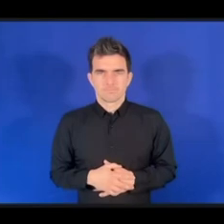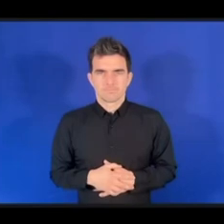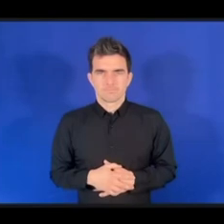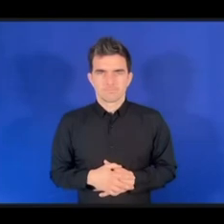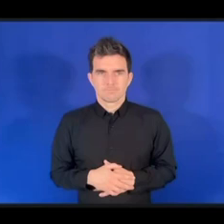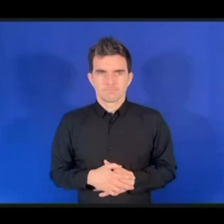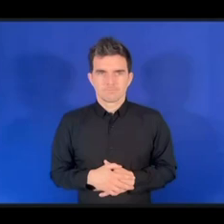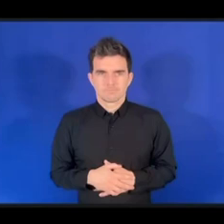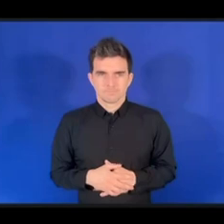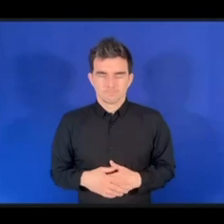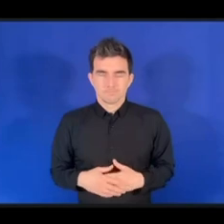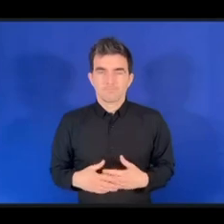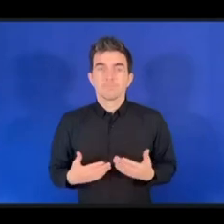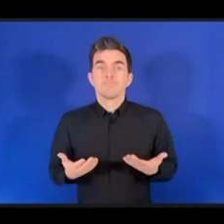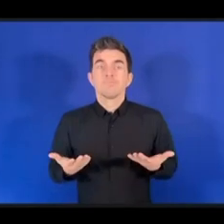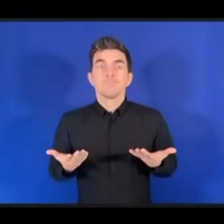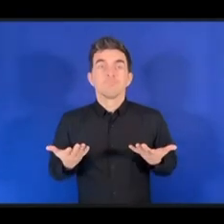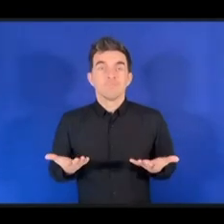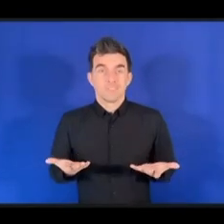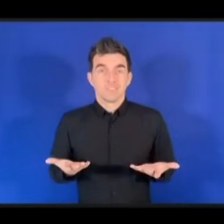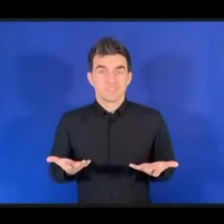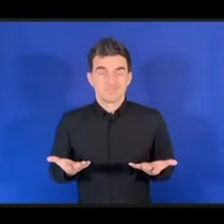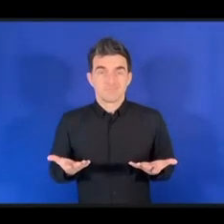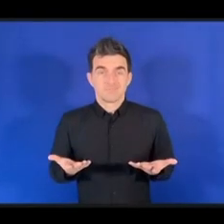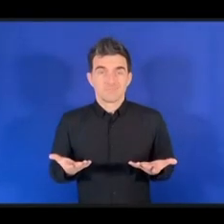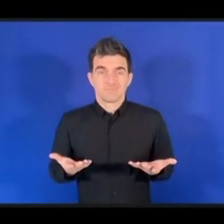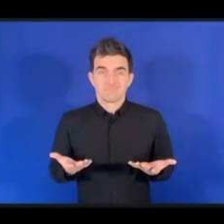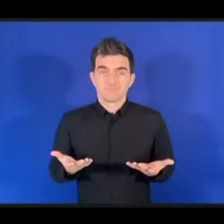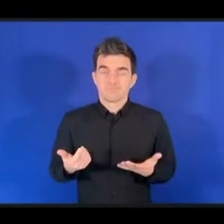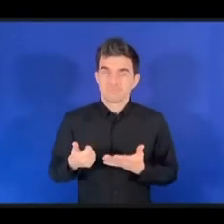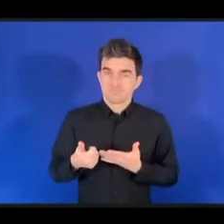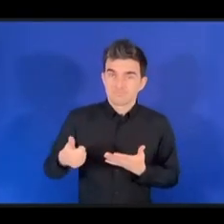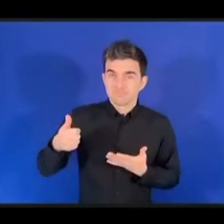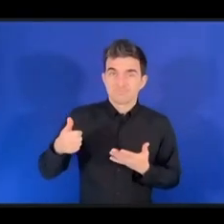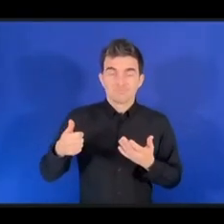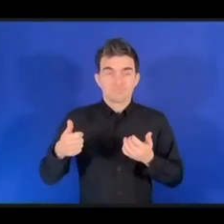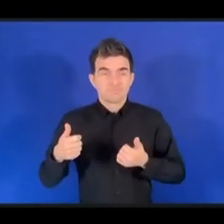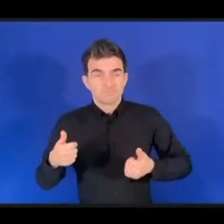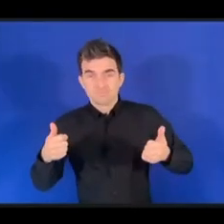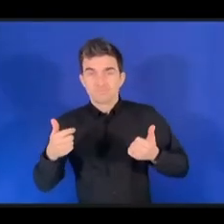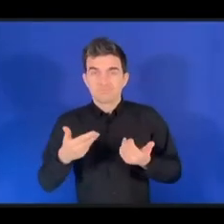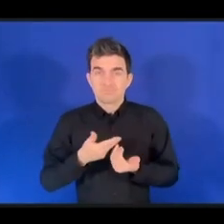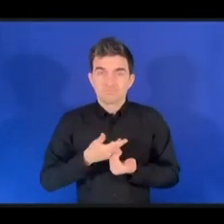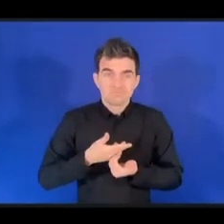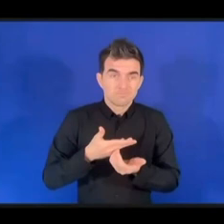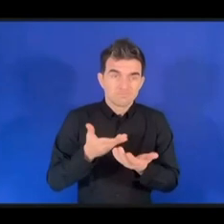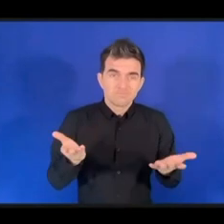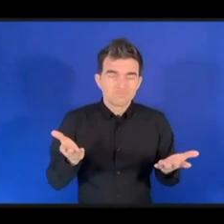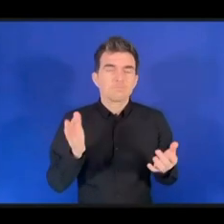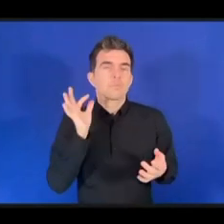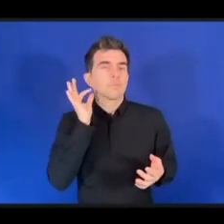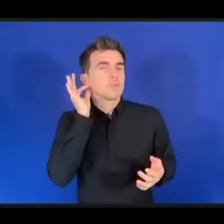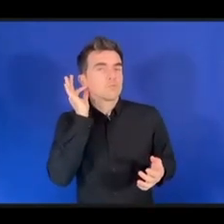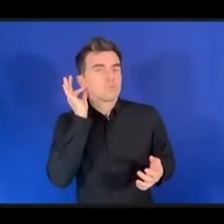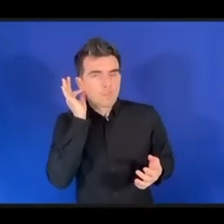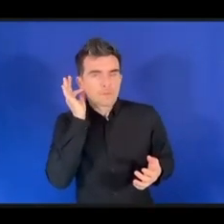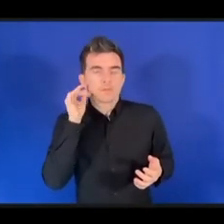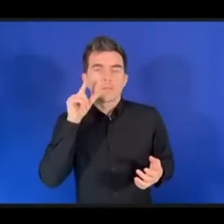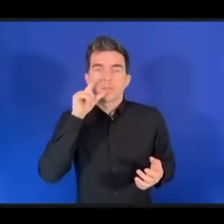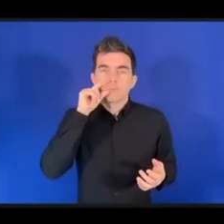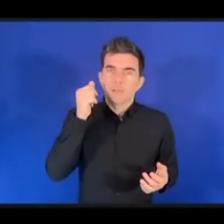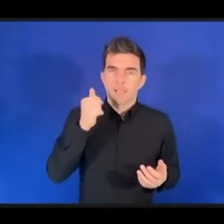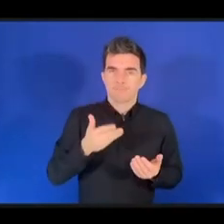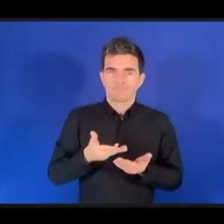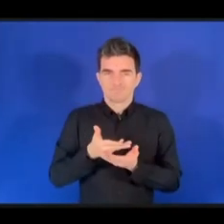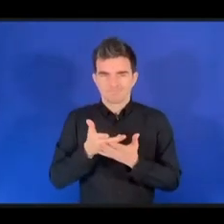اصحاب السعاده حضرات السيدات والساده طابت اوقاتكم اسمي كويتشي وتنبي وانا وزير الدوله للشؤون